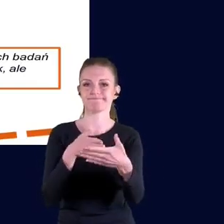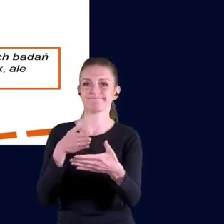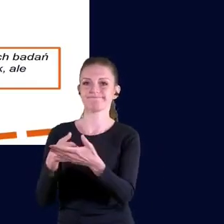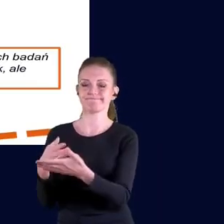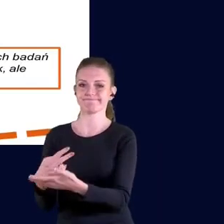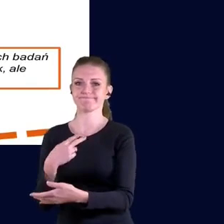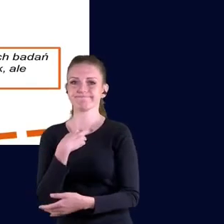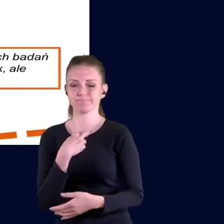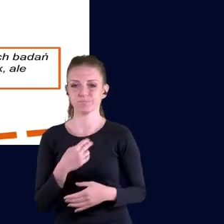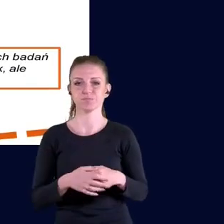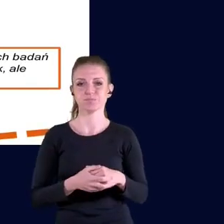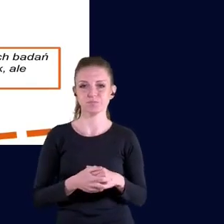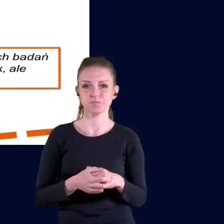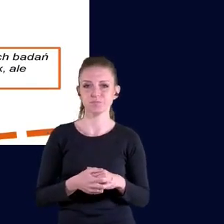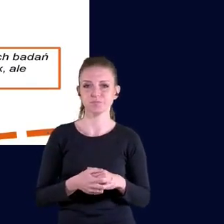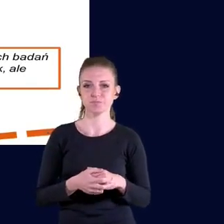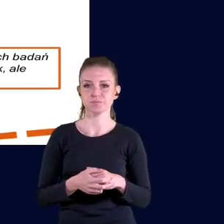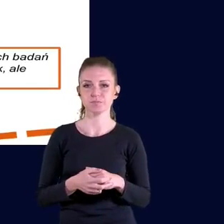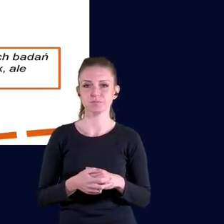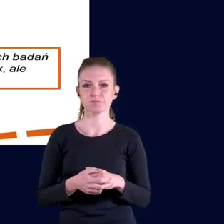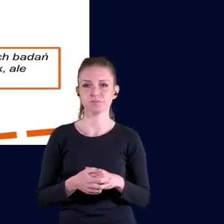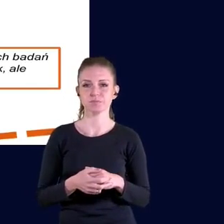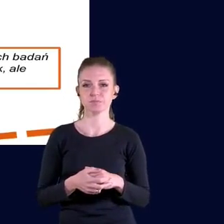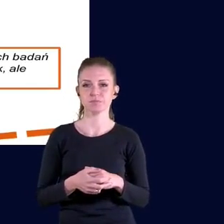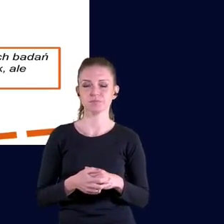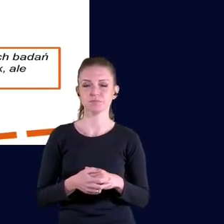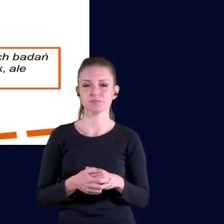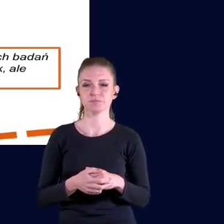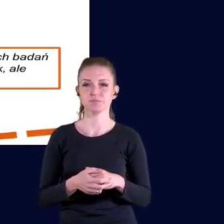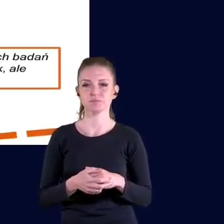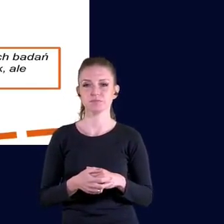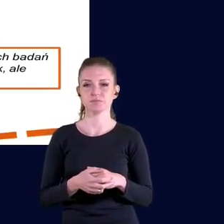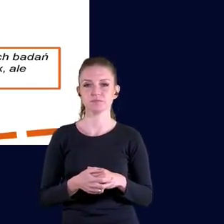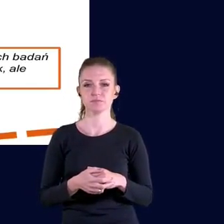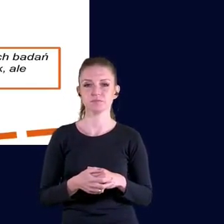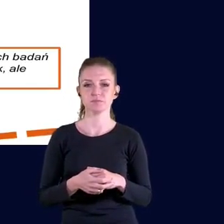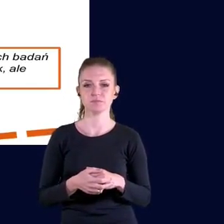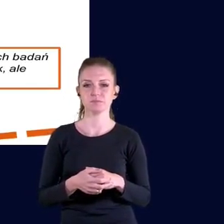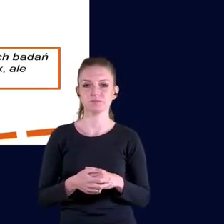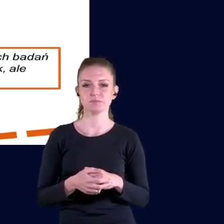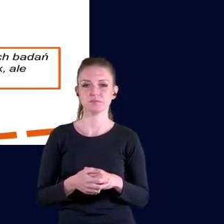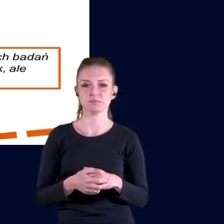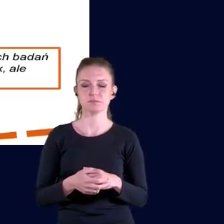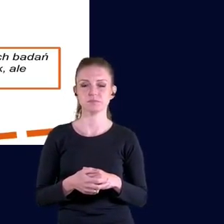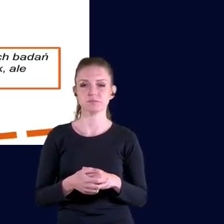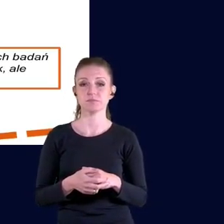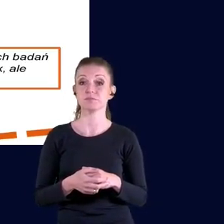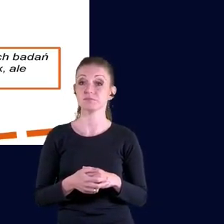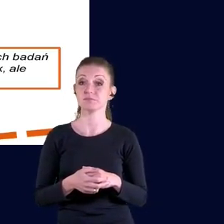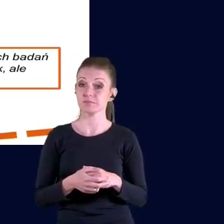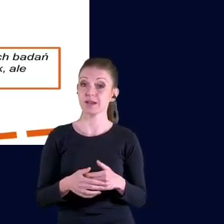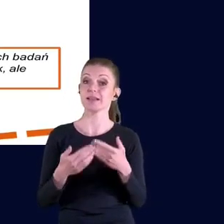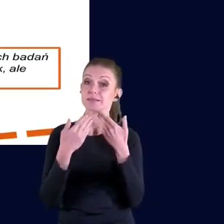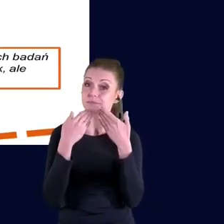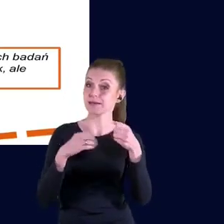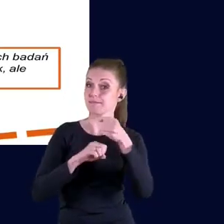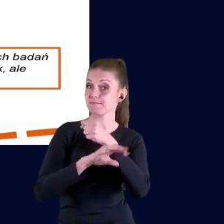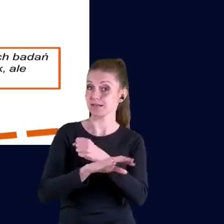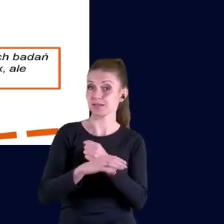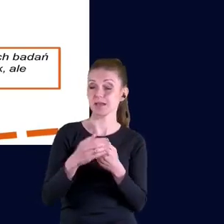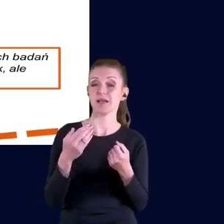wykorzystanie mediów tych naukowych serwisów społecznościowych może zatem skutecznie wspomóc proces promocjami